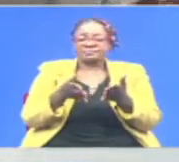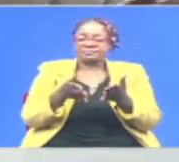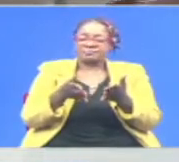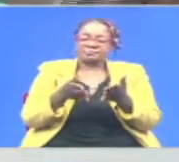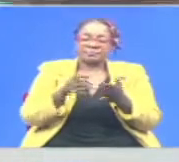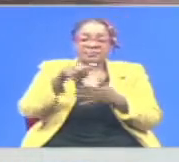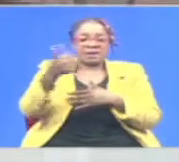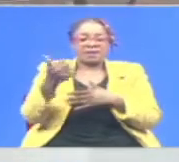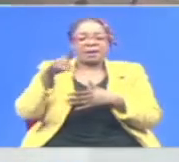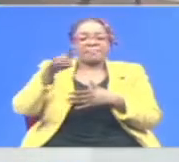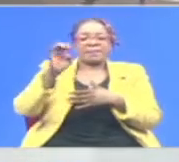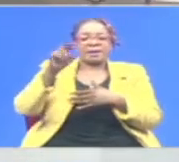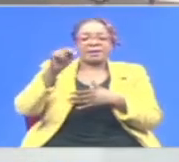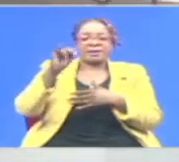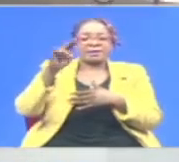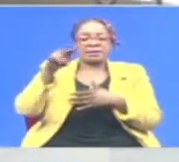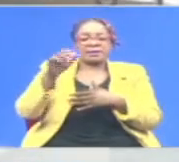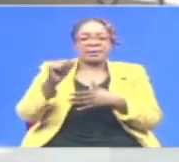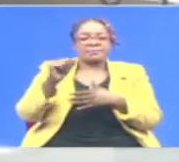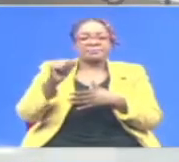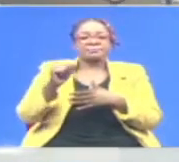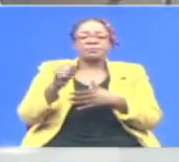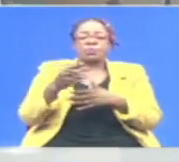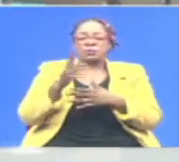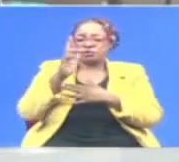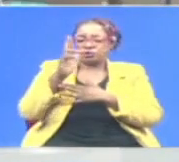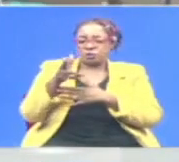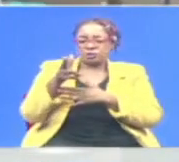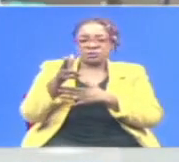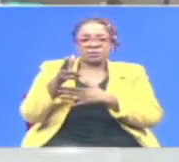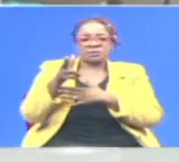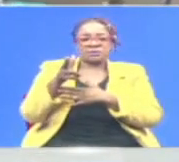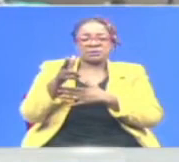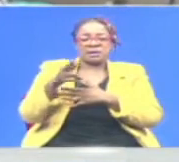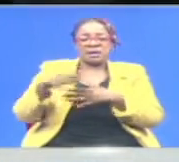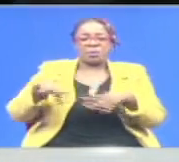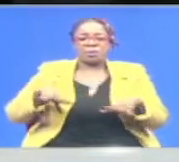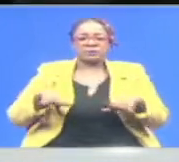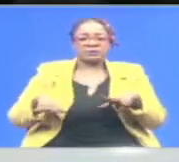Mwenzake Penina Chemutai alipigwa risasi sehemu ya kiunoni.